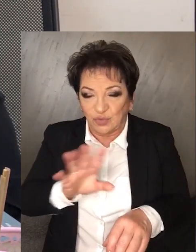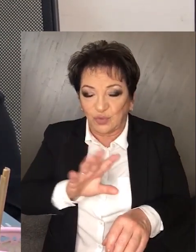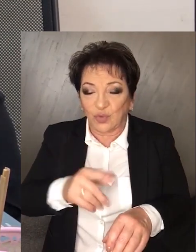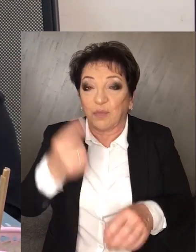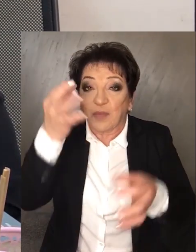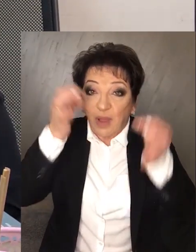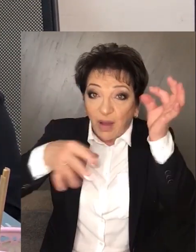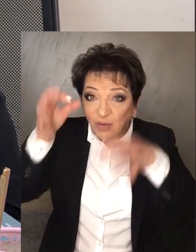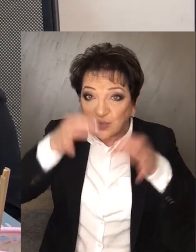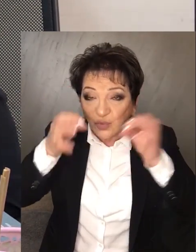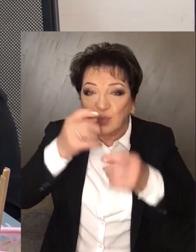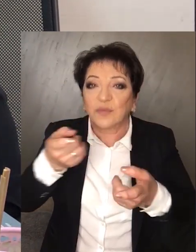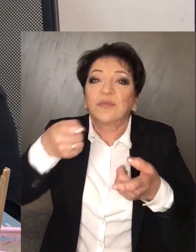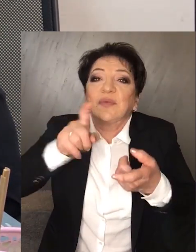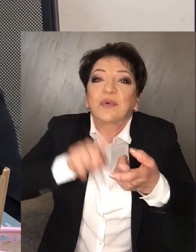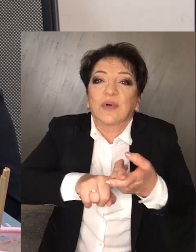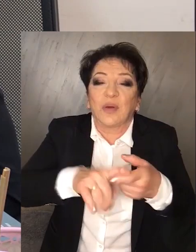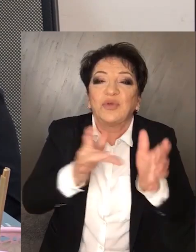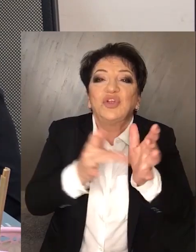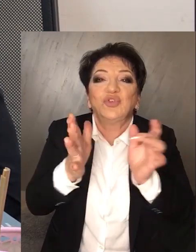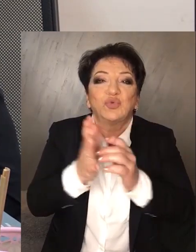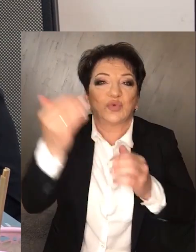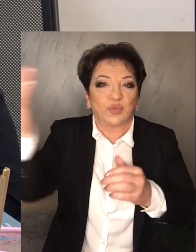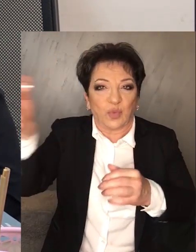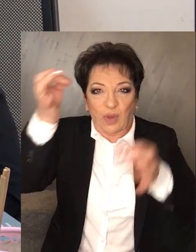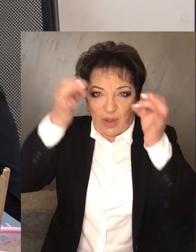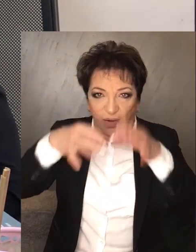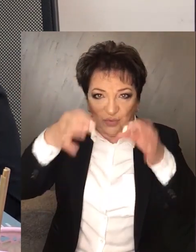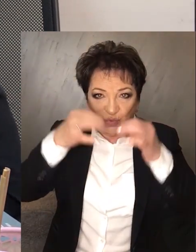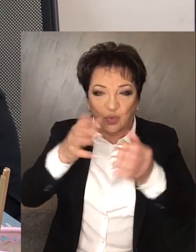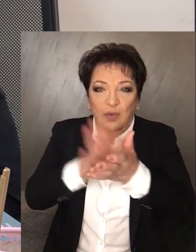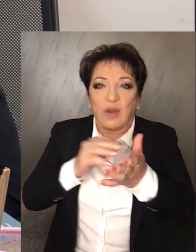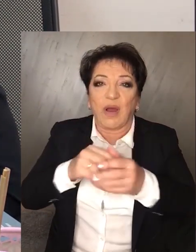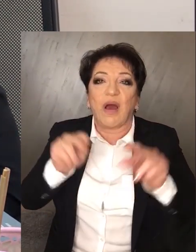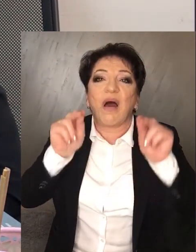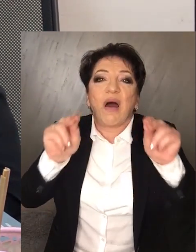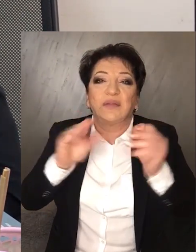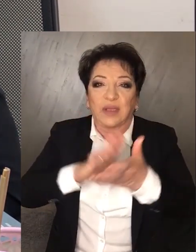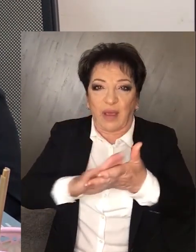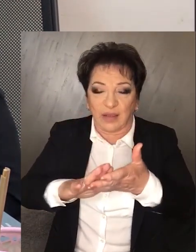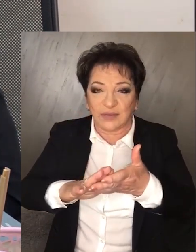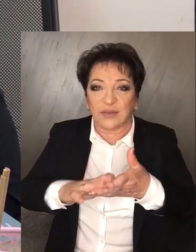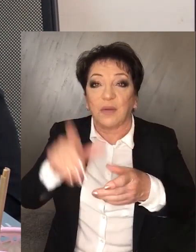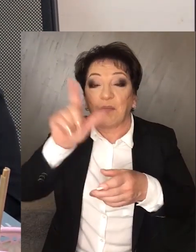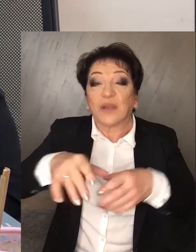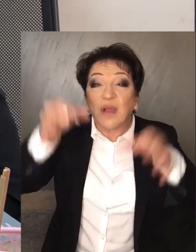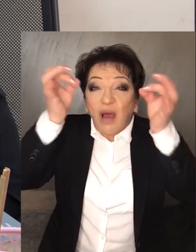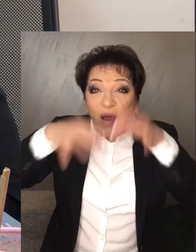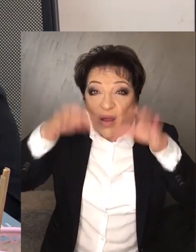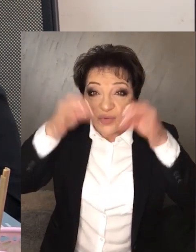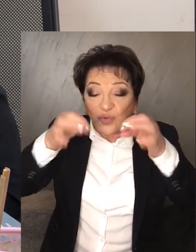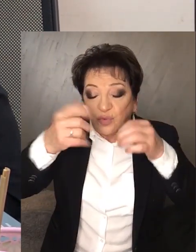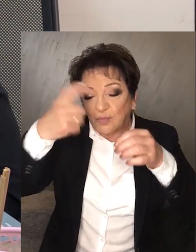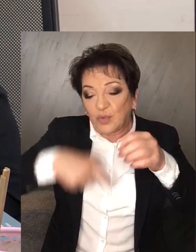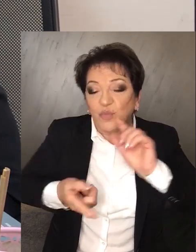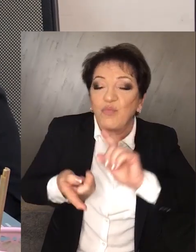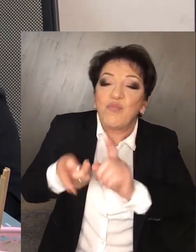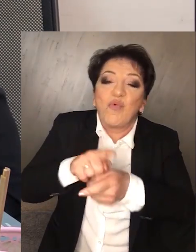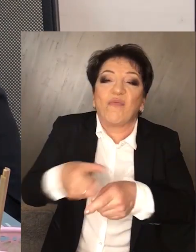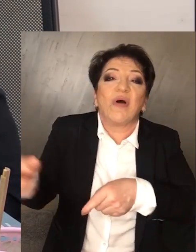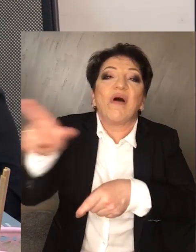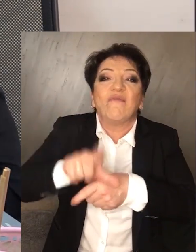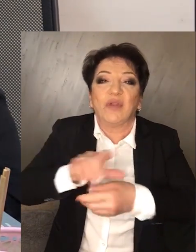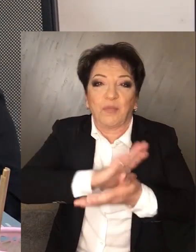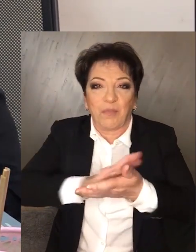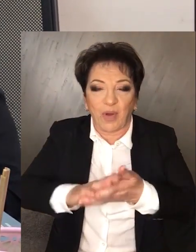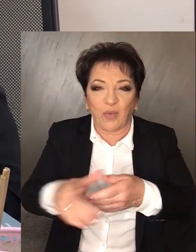անկեղծությունը Հիսուսի արցունքներն են։ Ու այդ արցունքները մենք ստանում ենք, երբ որ հոգուց գալիս է այդ արցունքը, դու ոնց որ